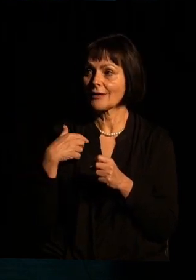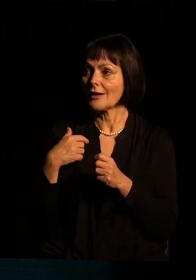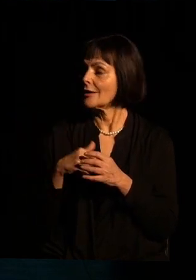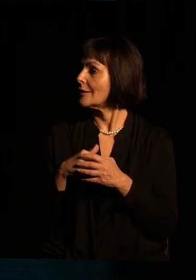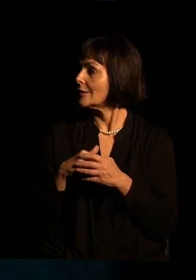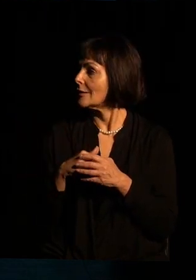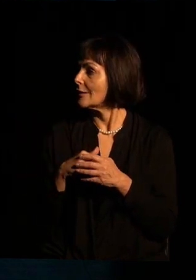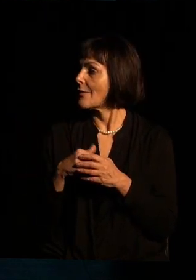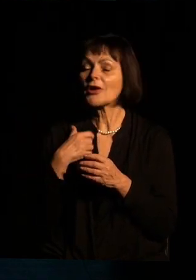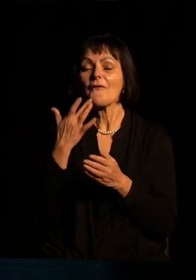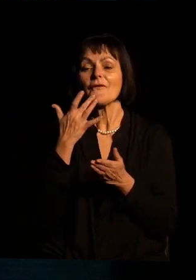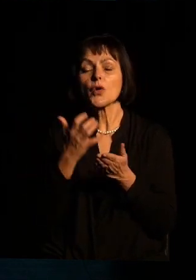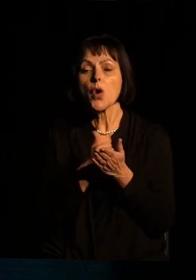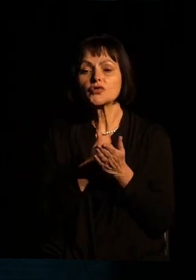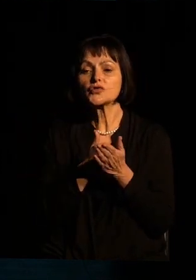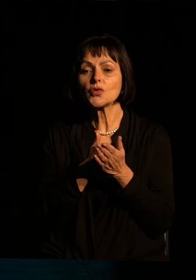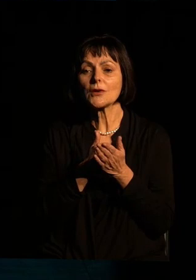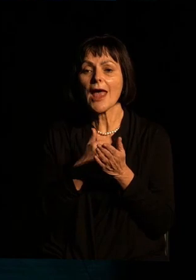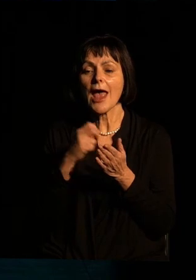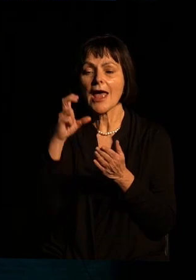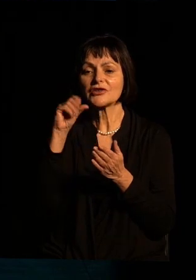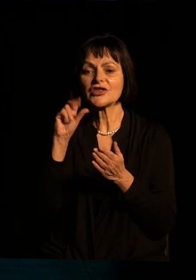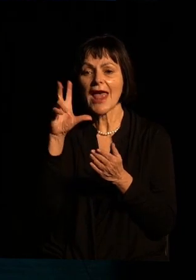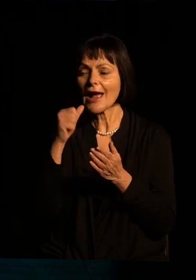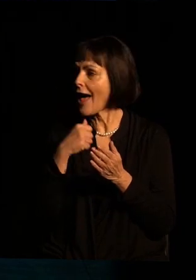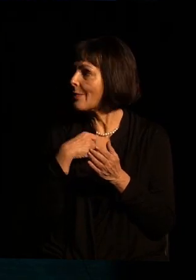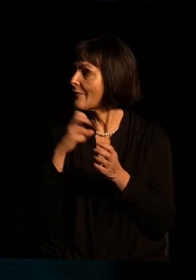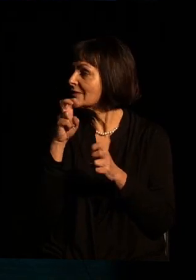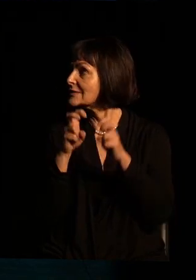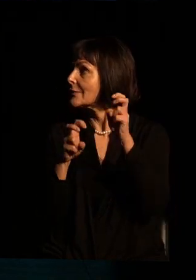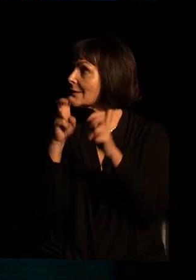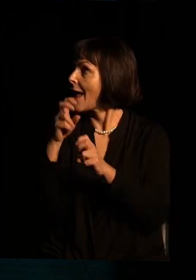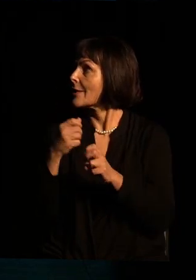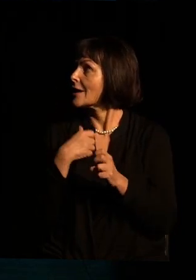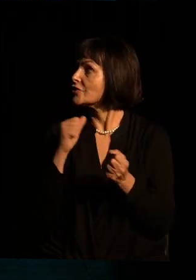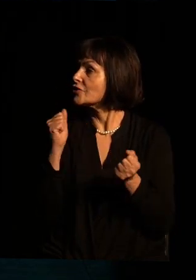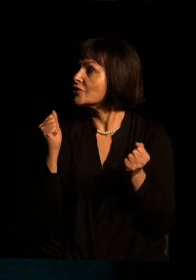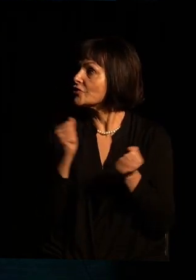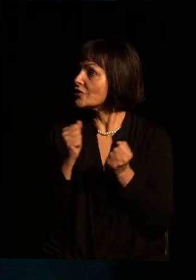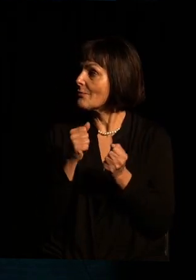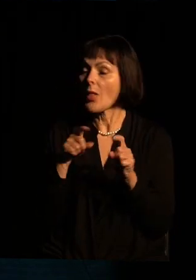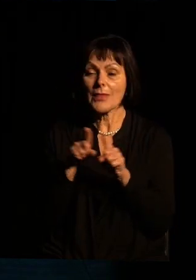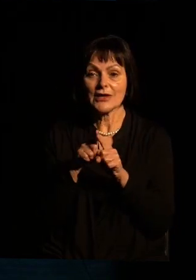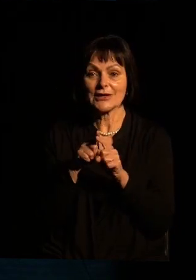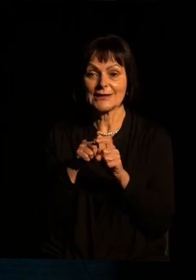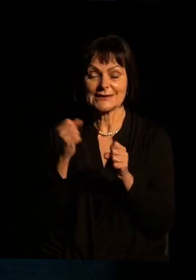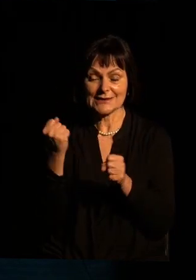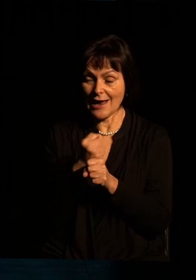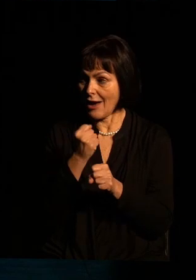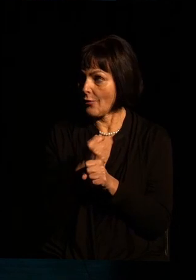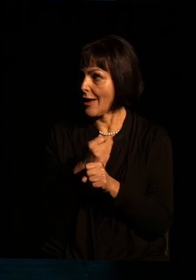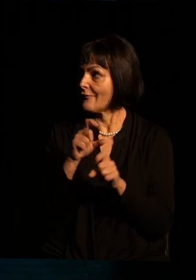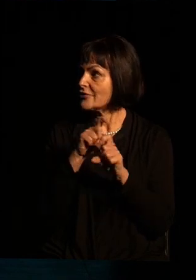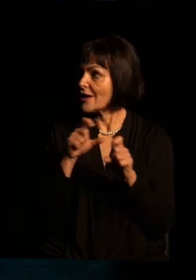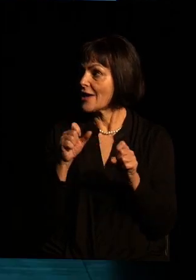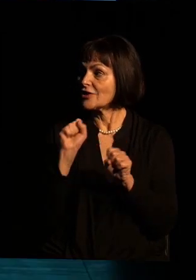toolowym, czyli wykorzystując te czekany do wspinania zimowego, także na skalę. Tutaj jest podczas